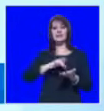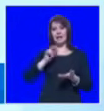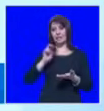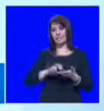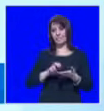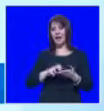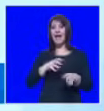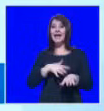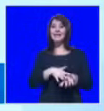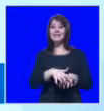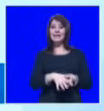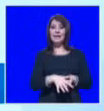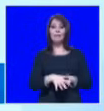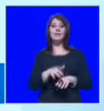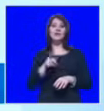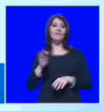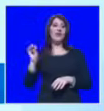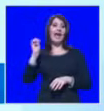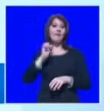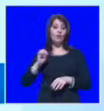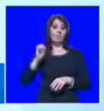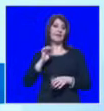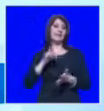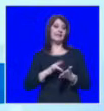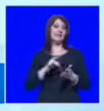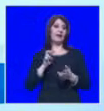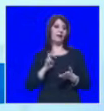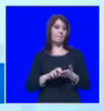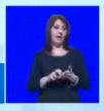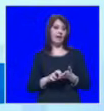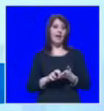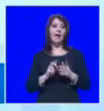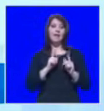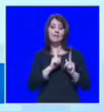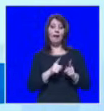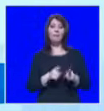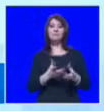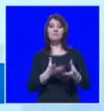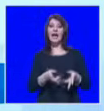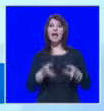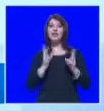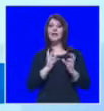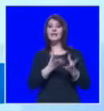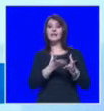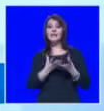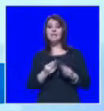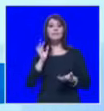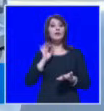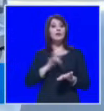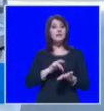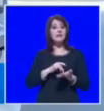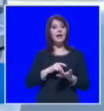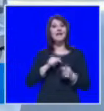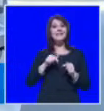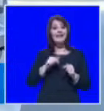вече системата на европейските централни банки. Както знаете, там решенията се взимат централно, където БНБ за първи път ще